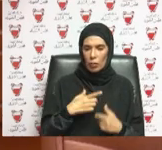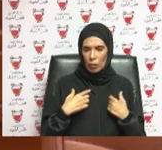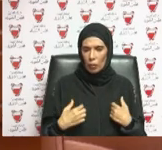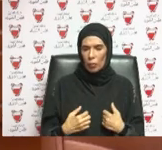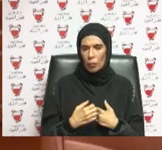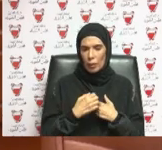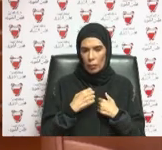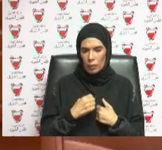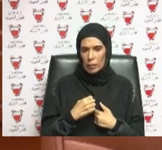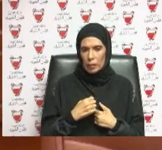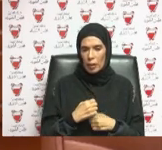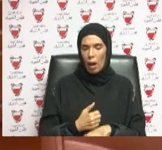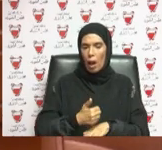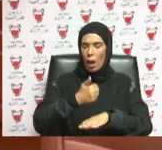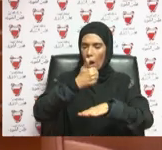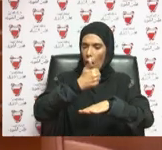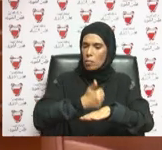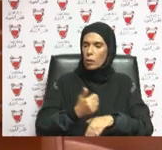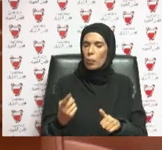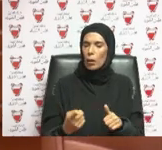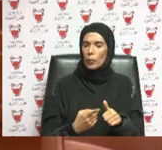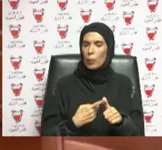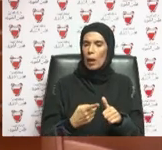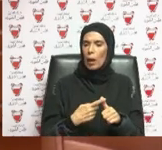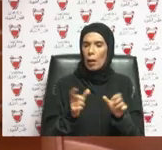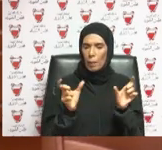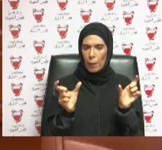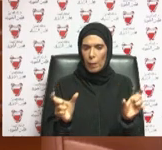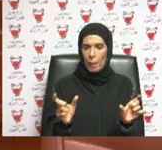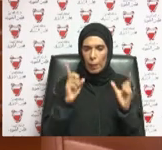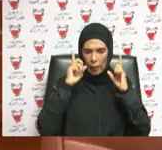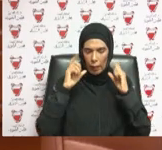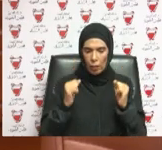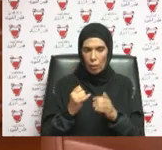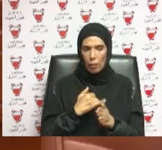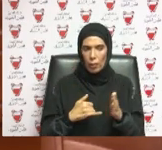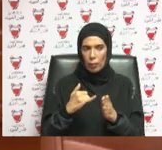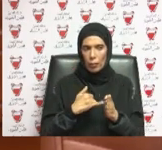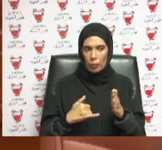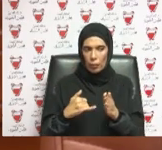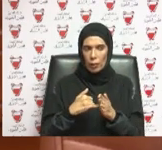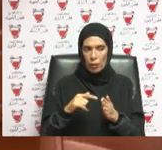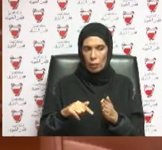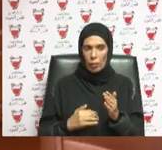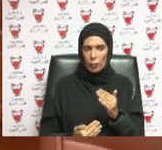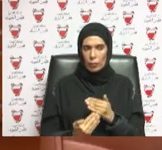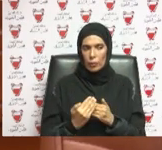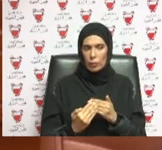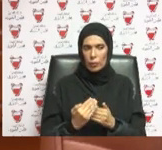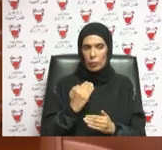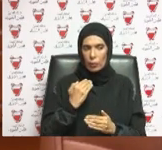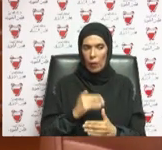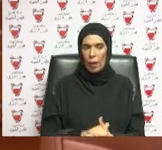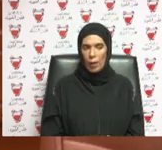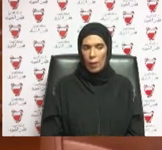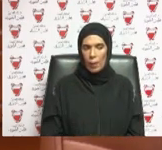نفقد الركن الركين ونفقد صمام أمان القيم والمبادئ في عهد الحداثة هذا.